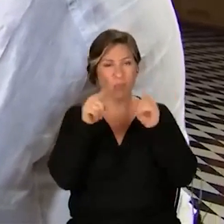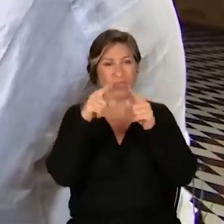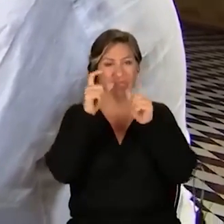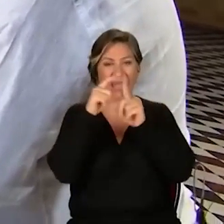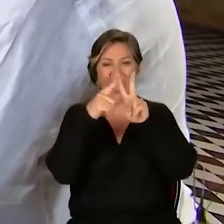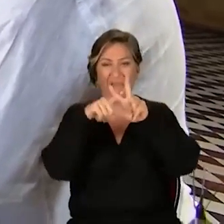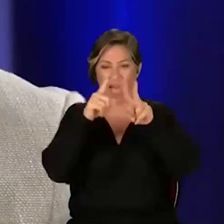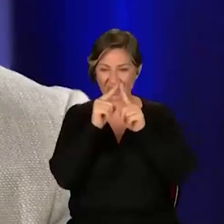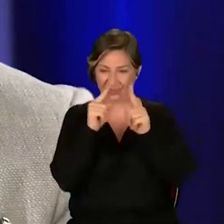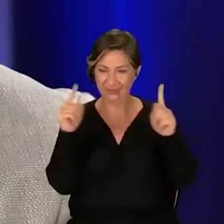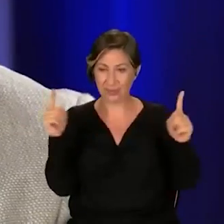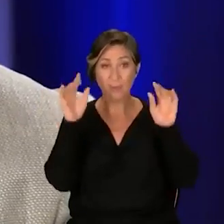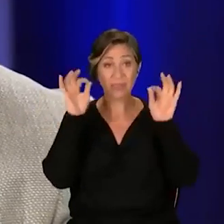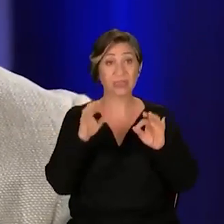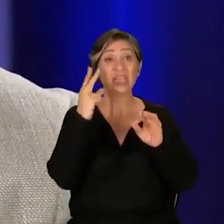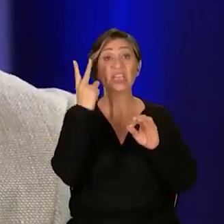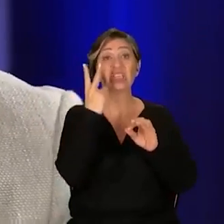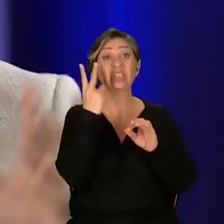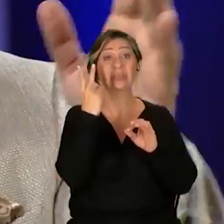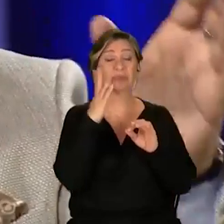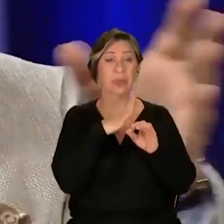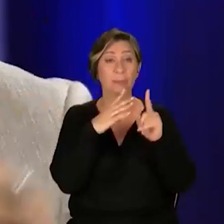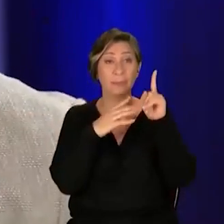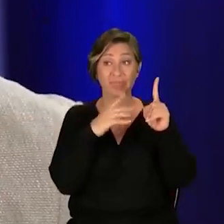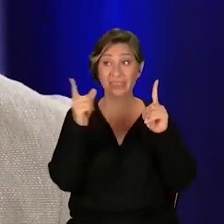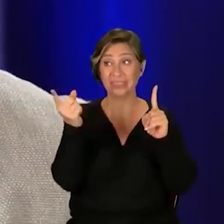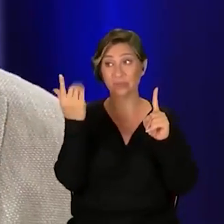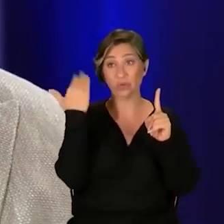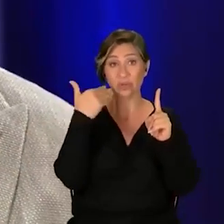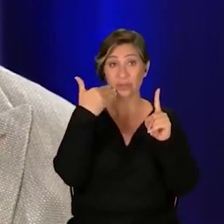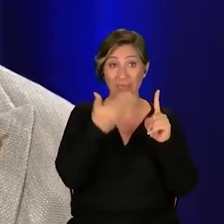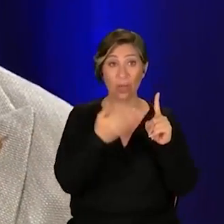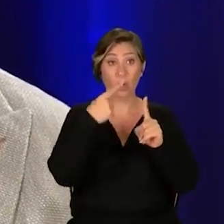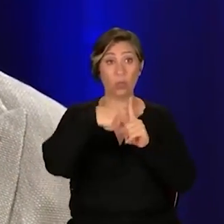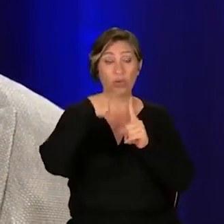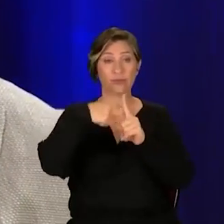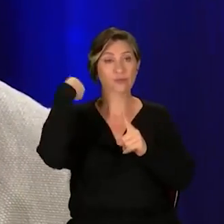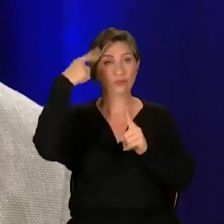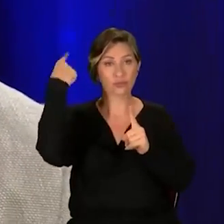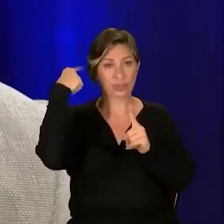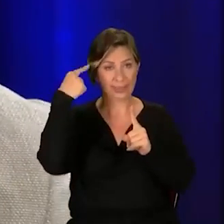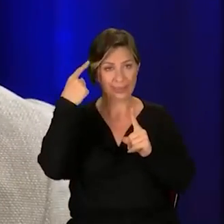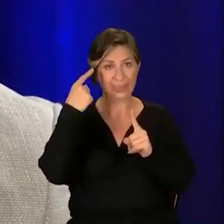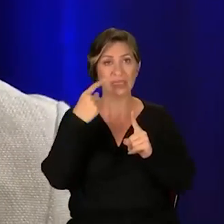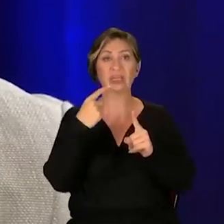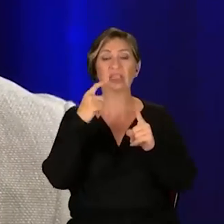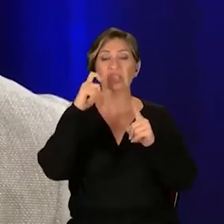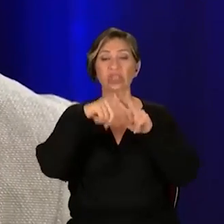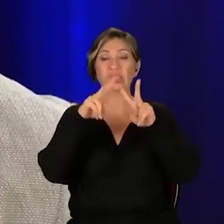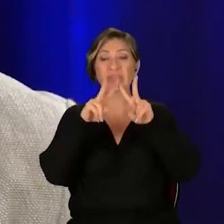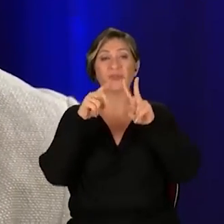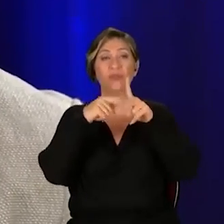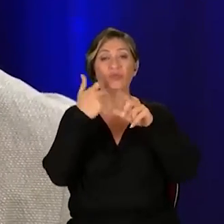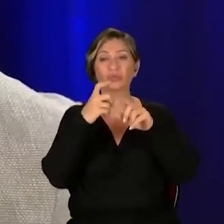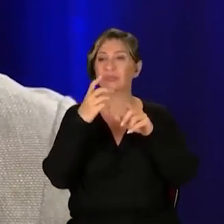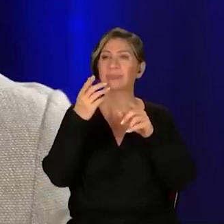Telomer boyu uzamaya başlamış. İki şekilde. Bir, sizin bahsettiğiniz eğer pozitif düşünürseniz. Junk food dediğimiz böyle